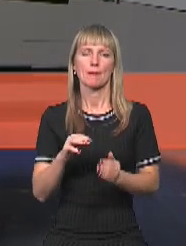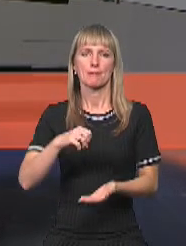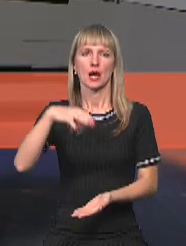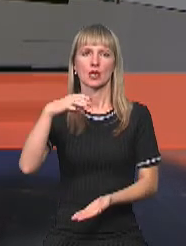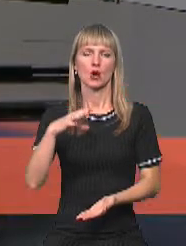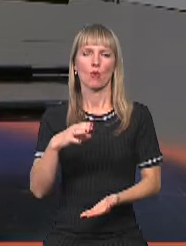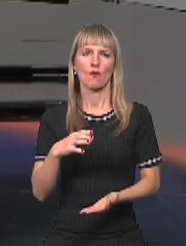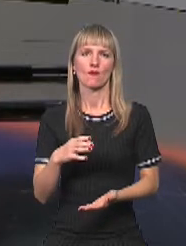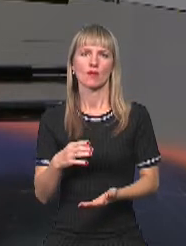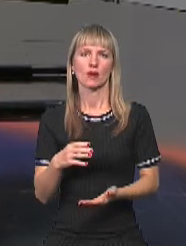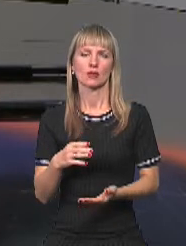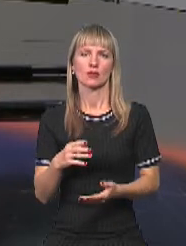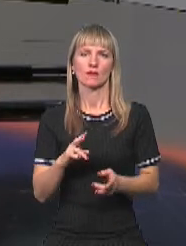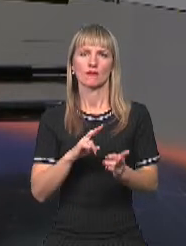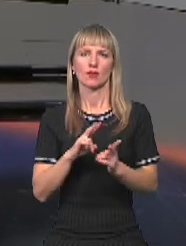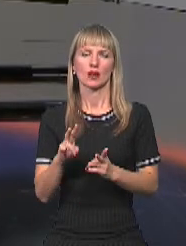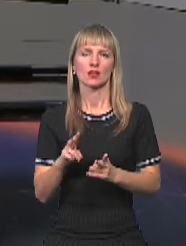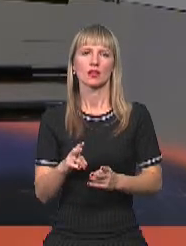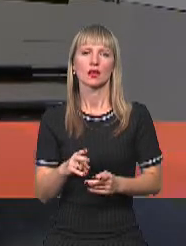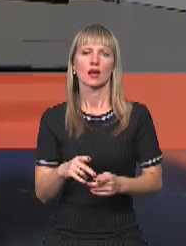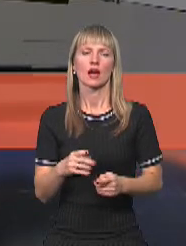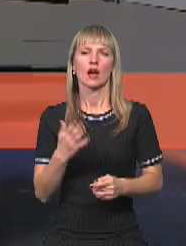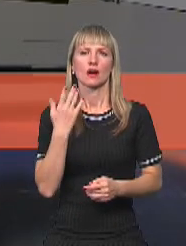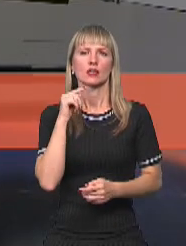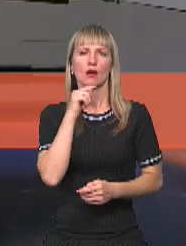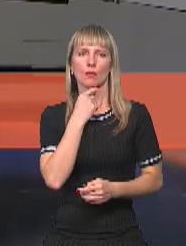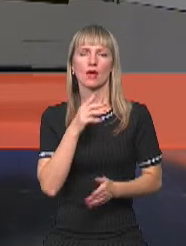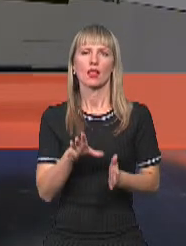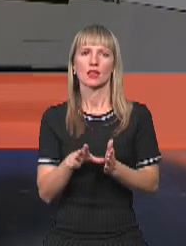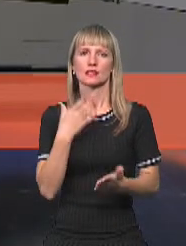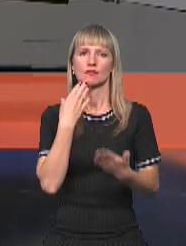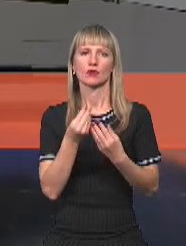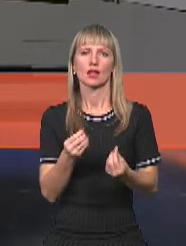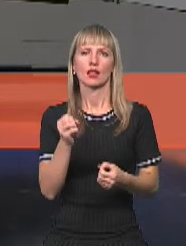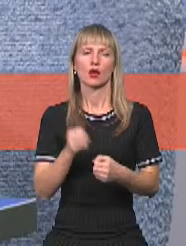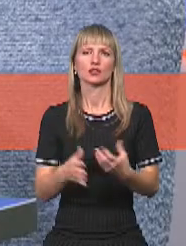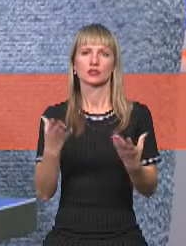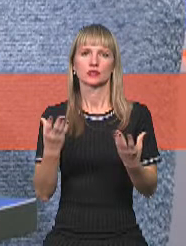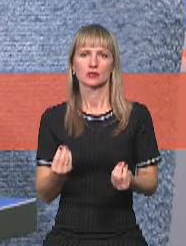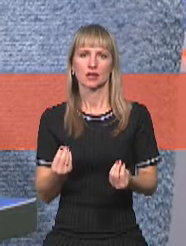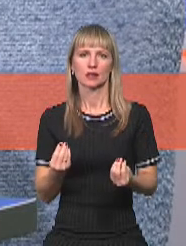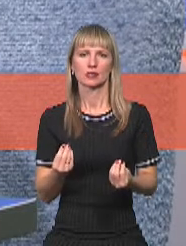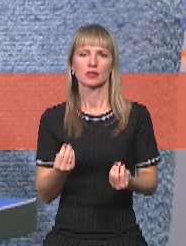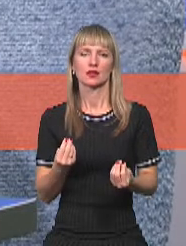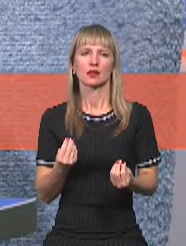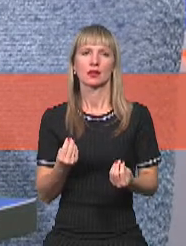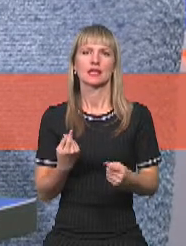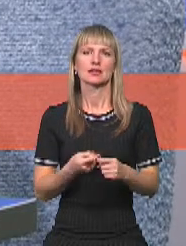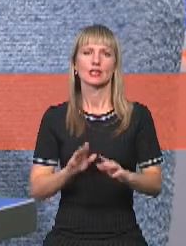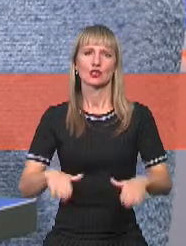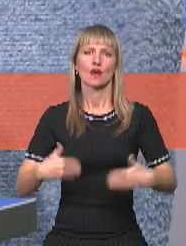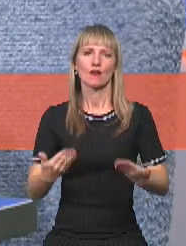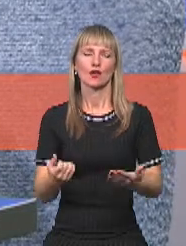ефект. Хоч трошечки. В цьому буклеті як заощадити енергію та власні гроші? Поради так на кожний день. Це якраз для кого дуже поради корисно. Це поради